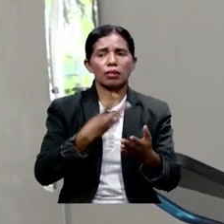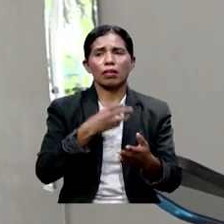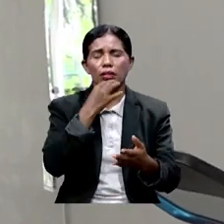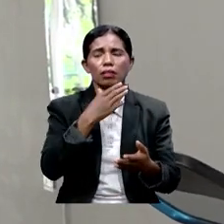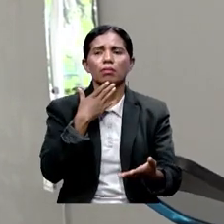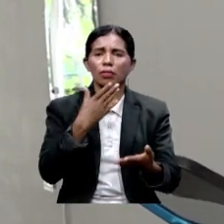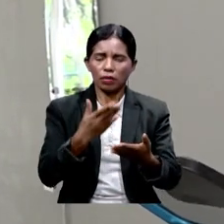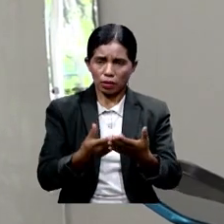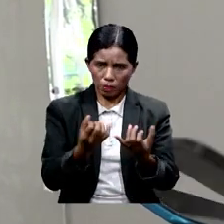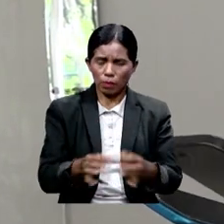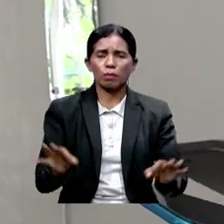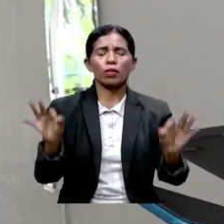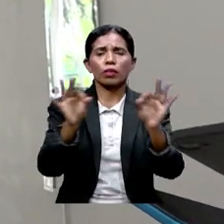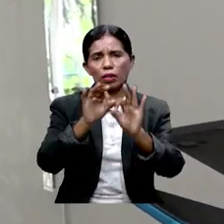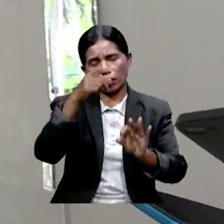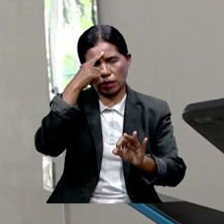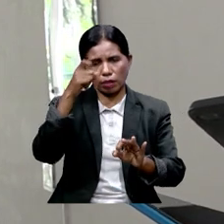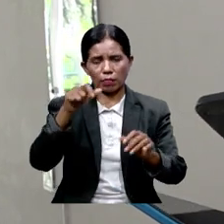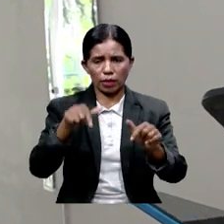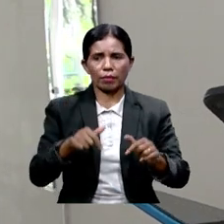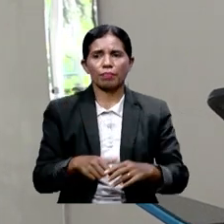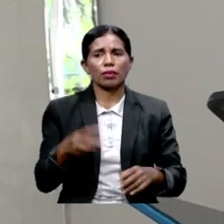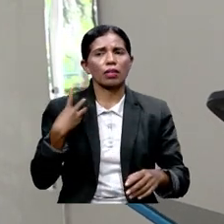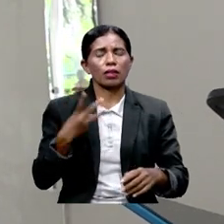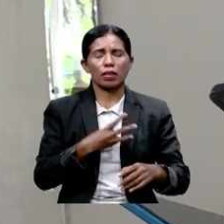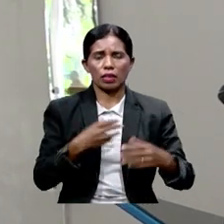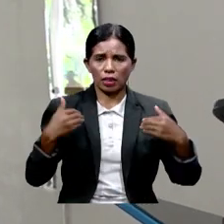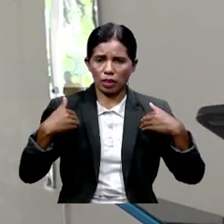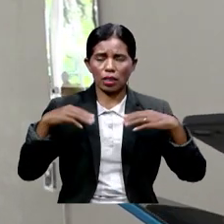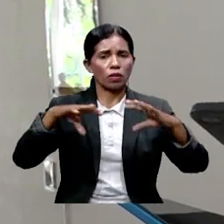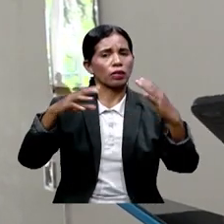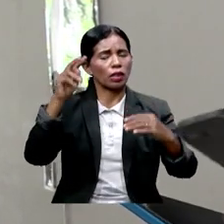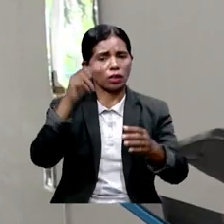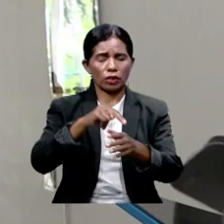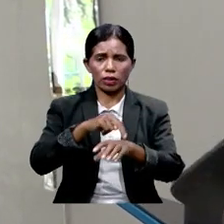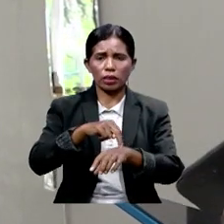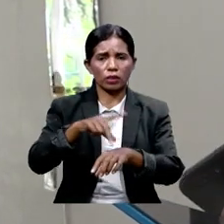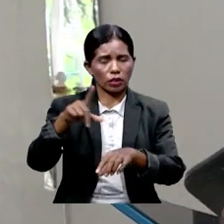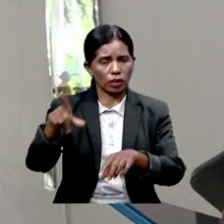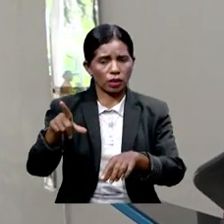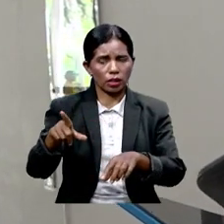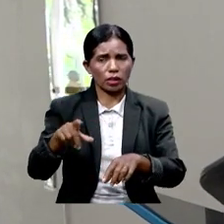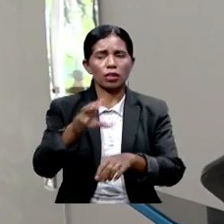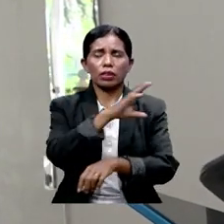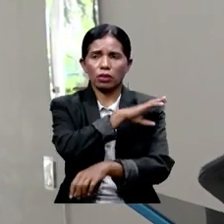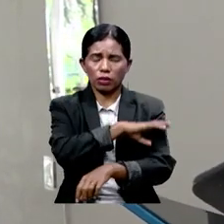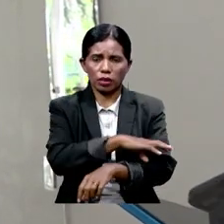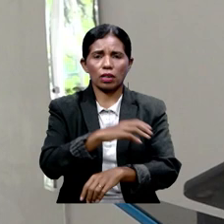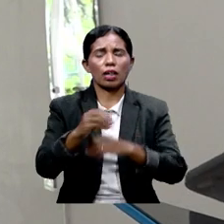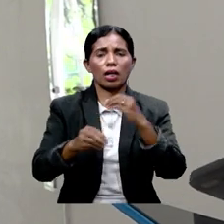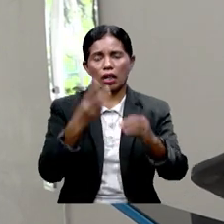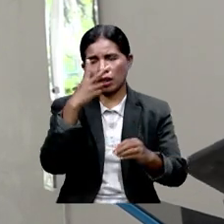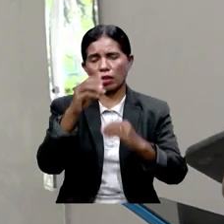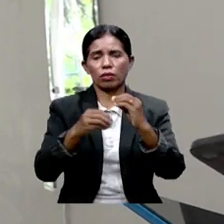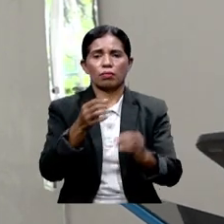ba ihan importante. Tamane maka ite he konselo nasional segurança e soberania alimentar e